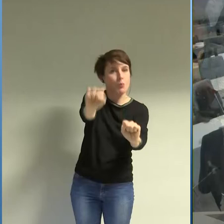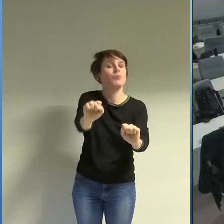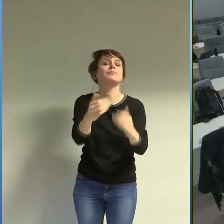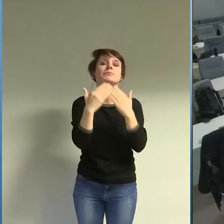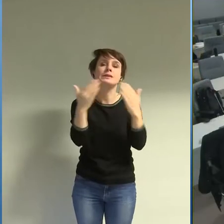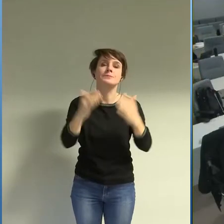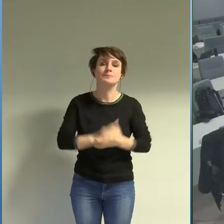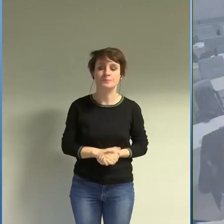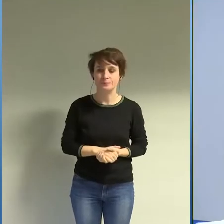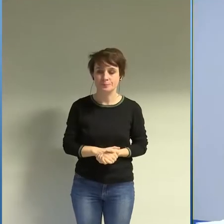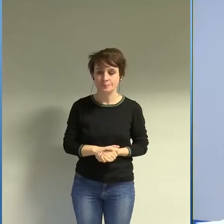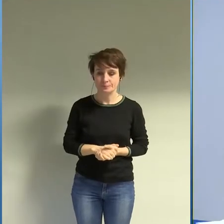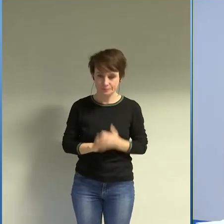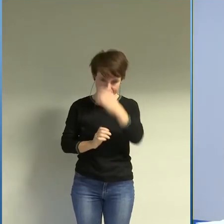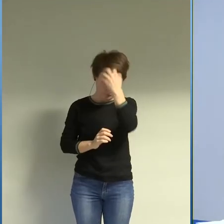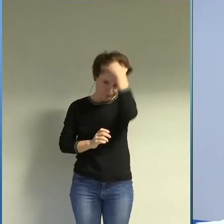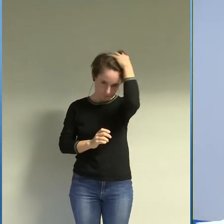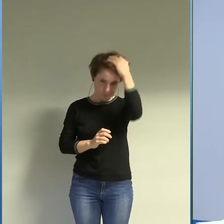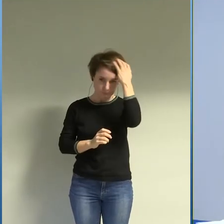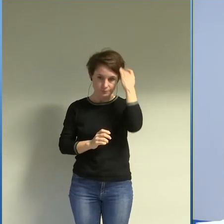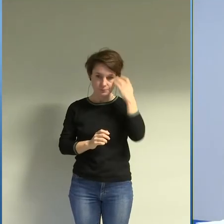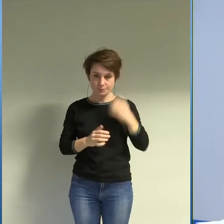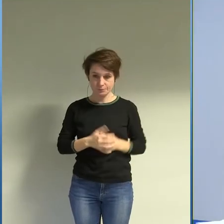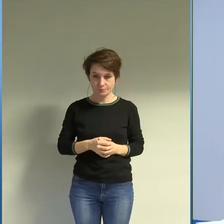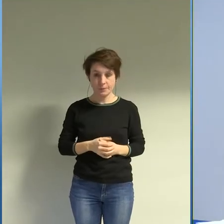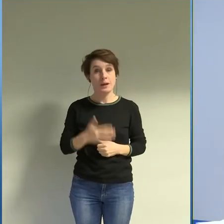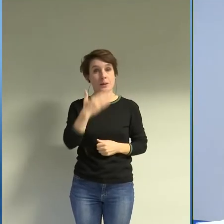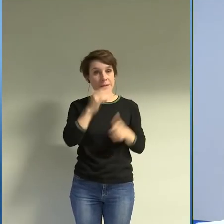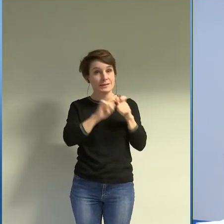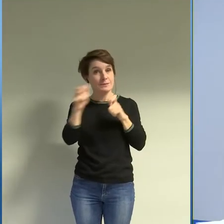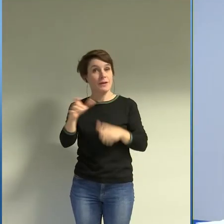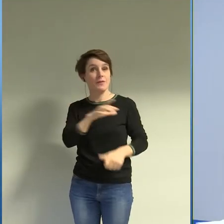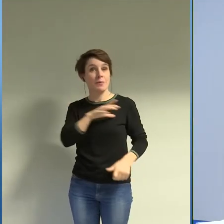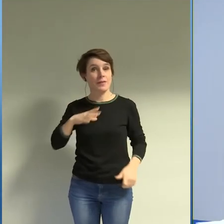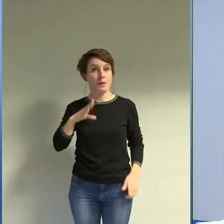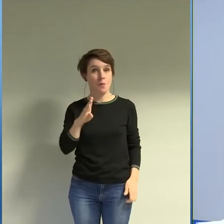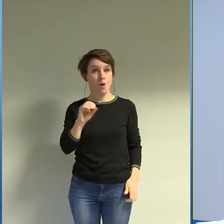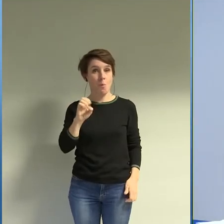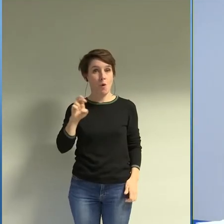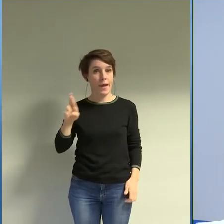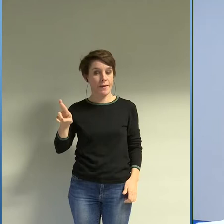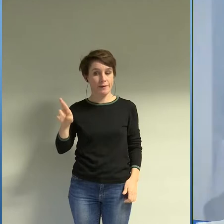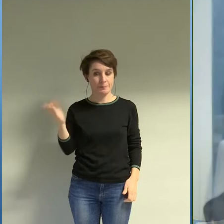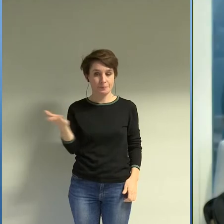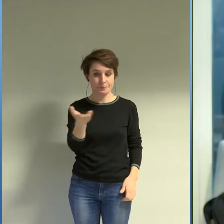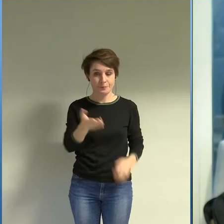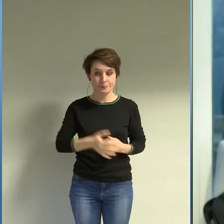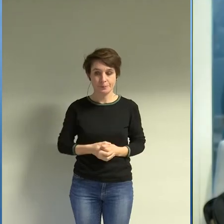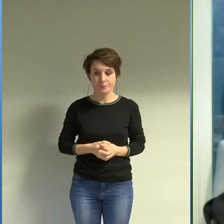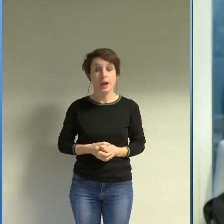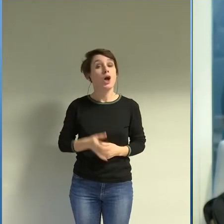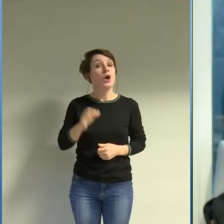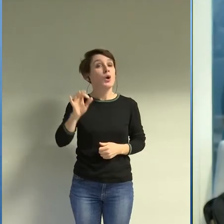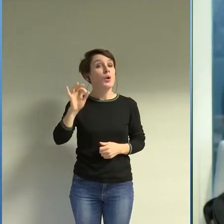merci nous enchaînons avec alain bauer oui monsieur le maire alain carignon